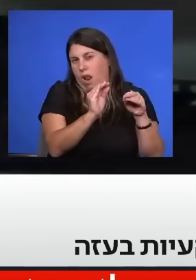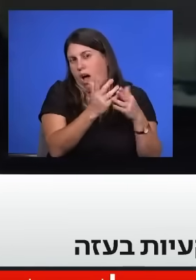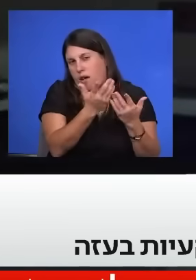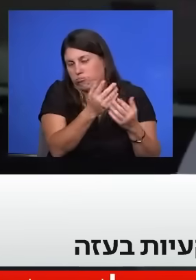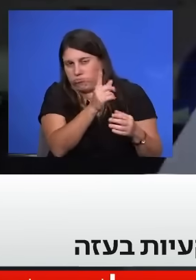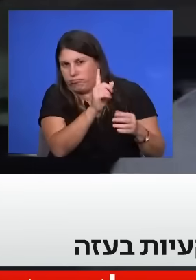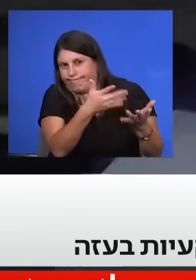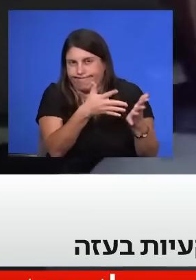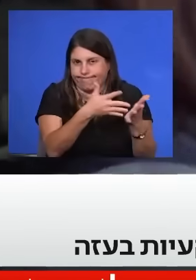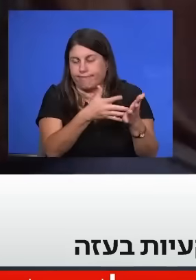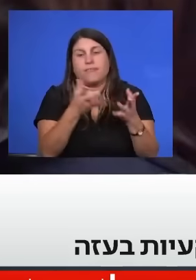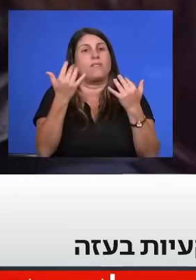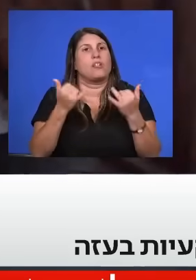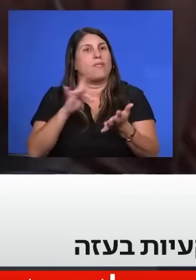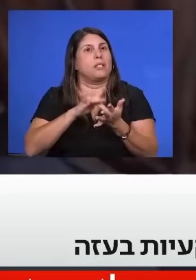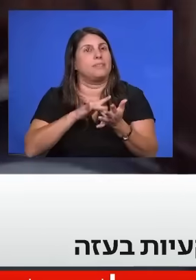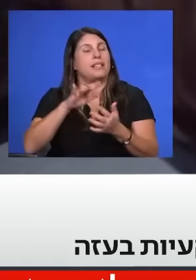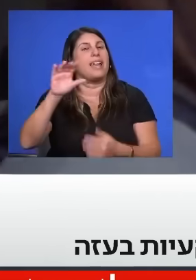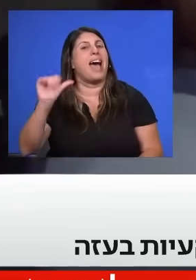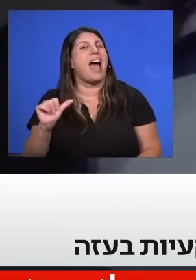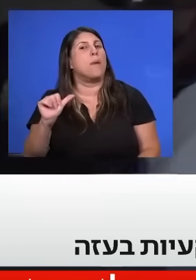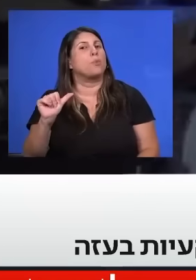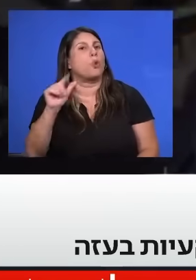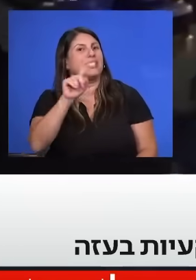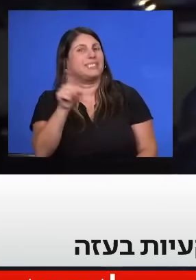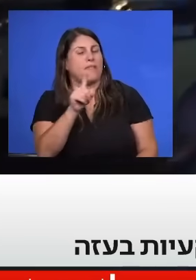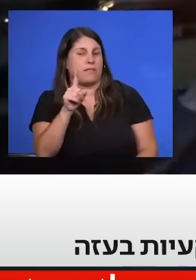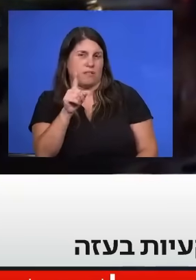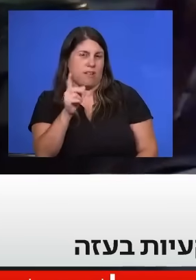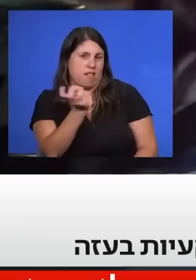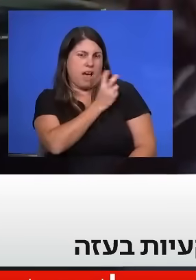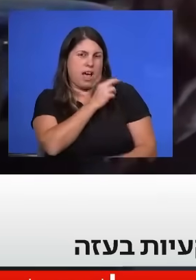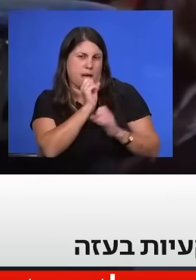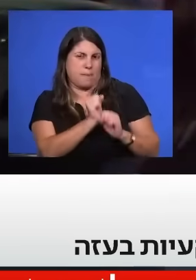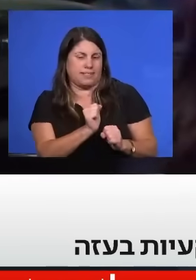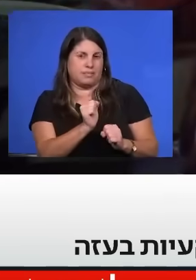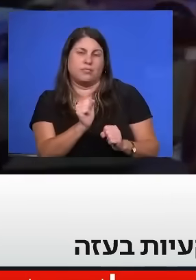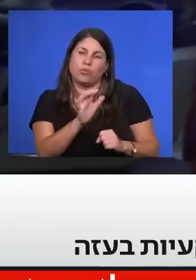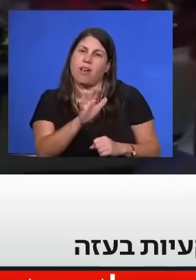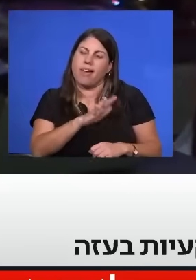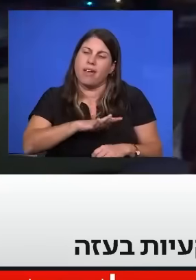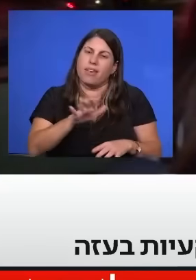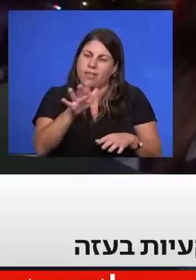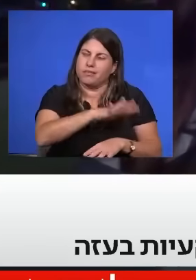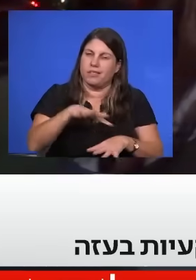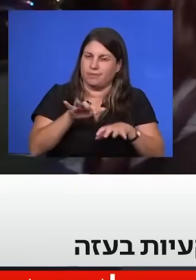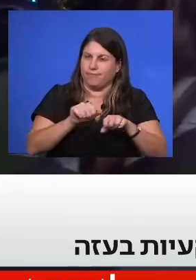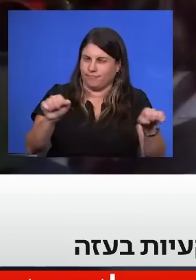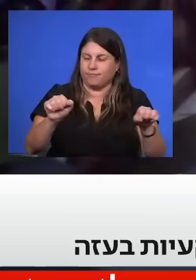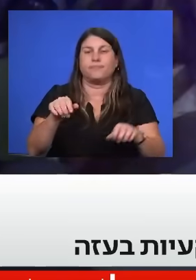מיכל אמנון זיו, הקב"ט של המועצה האזורית חוף אשקלון. שלום אמנון. שלום, ערב טוב. אתמול אנחנו ראינו כאן באמת